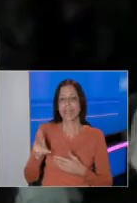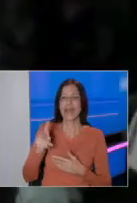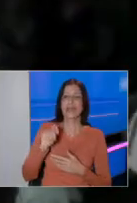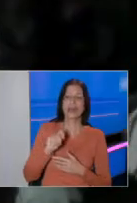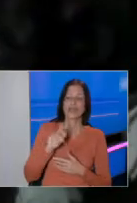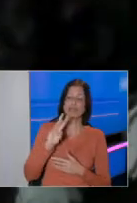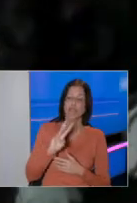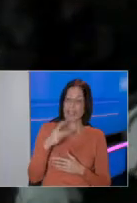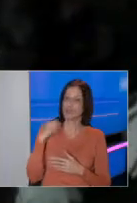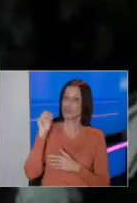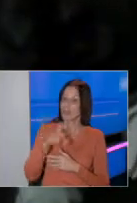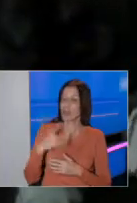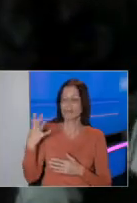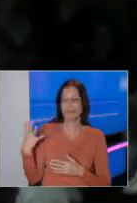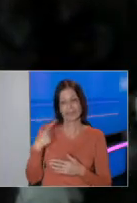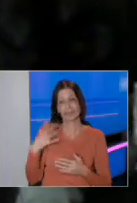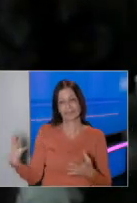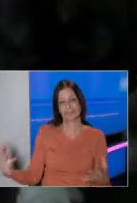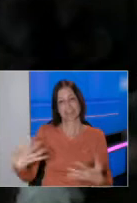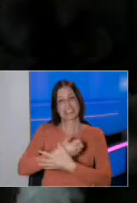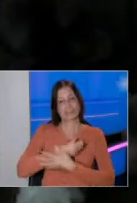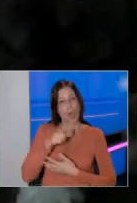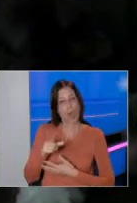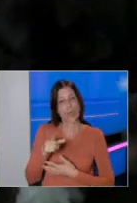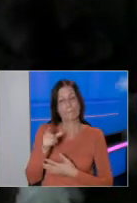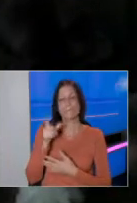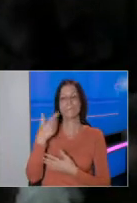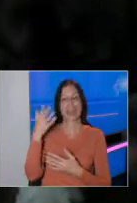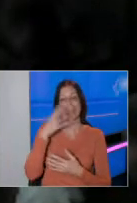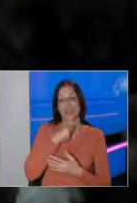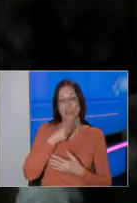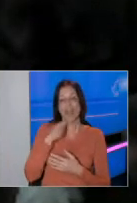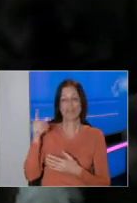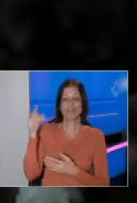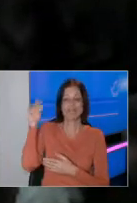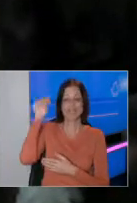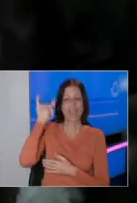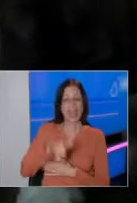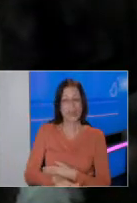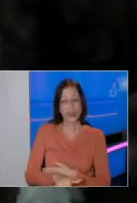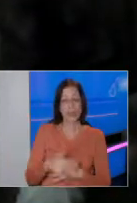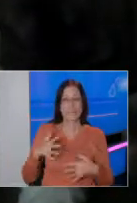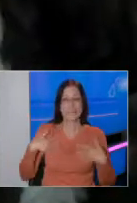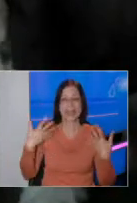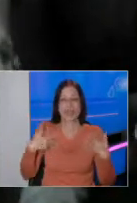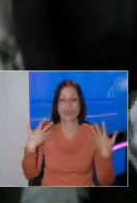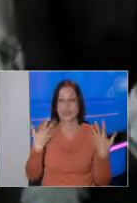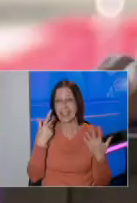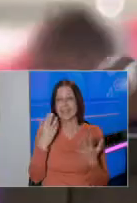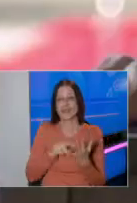שהגיעה ואספה אותם במרכאות הישר מאתיופיה. העולים ירדו מהמטוס בהתרגשות. הנה כמה